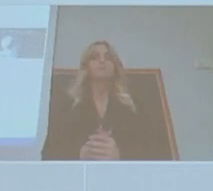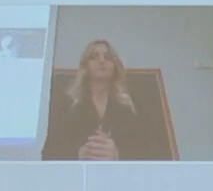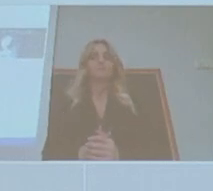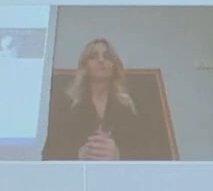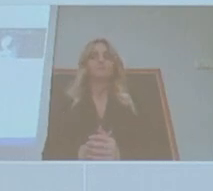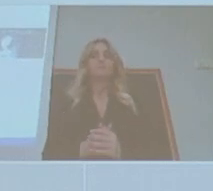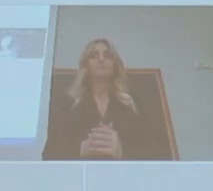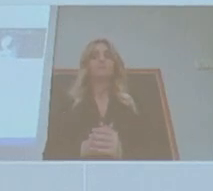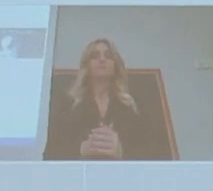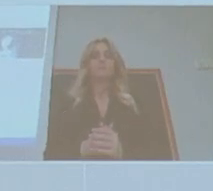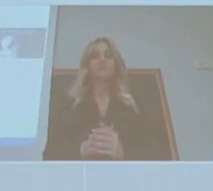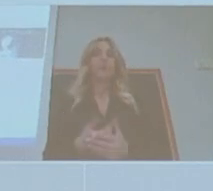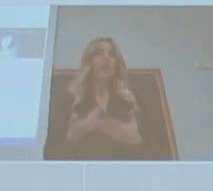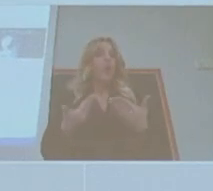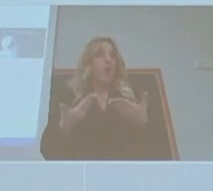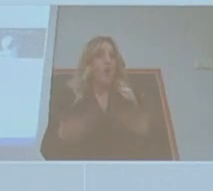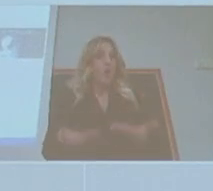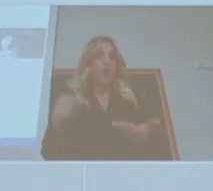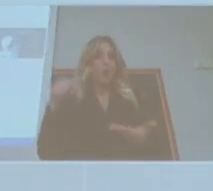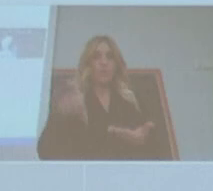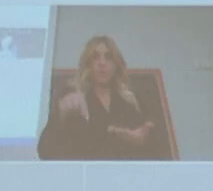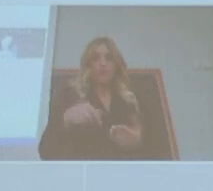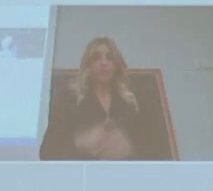nei giorni,